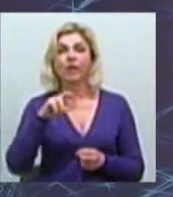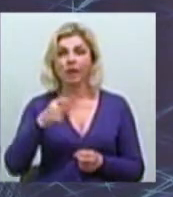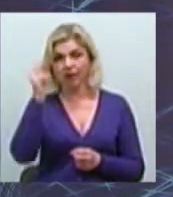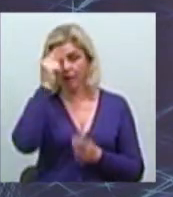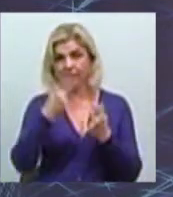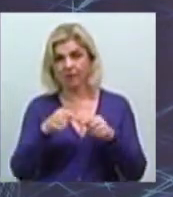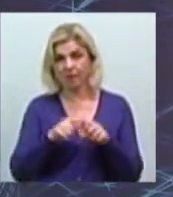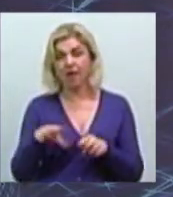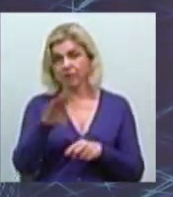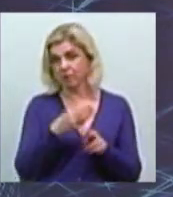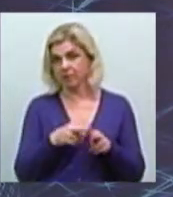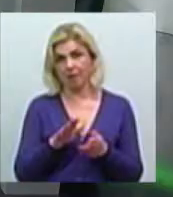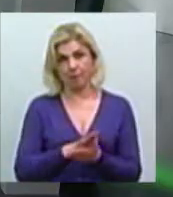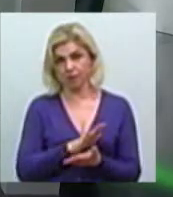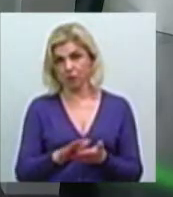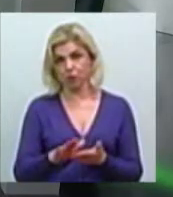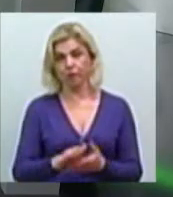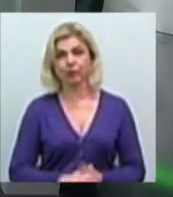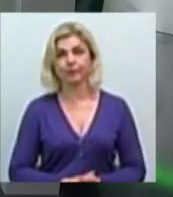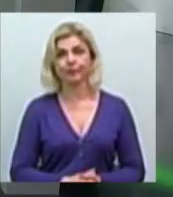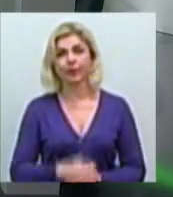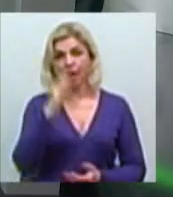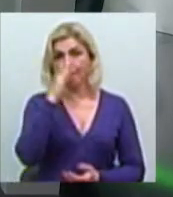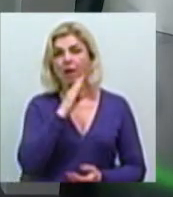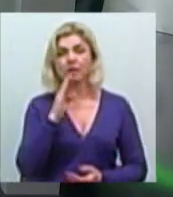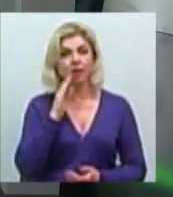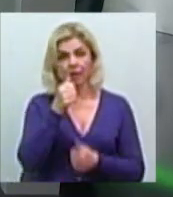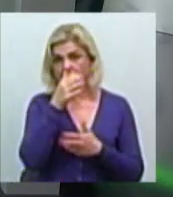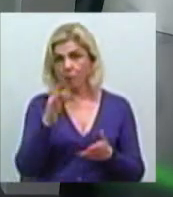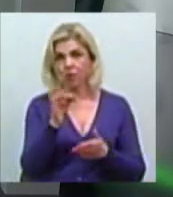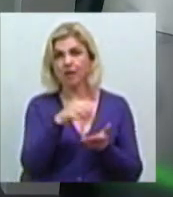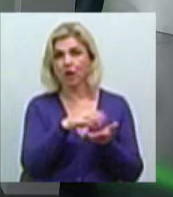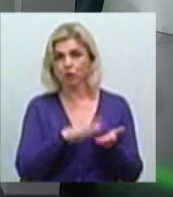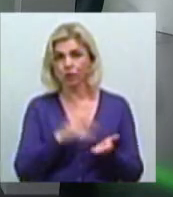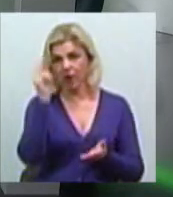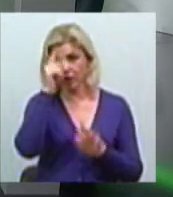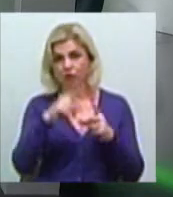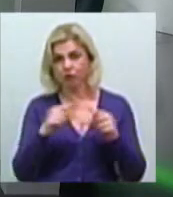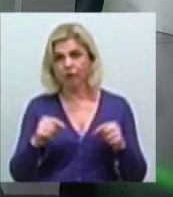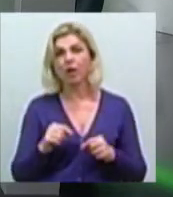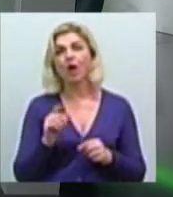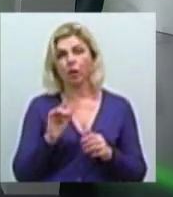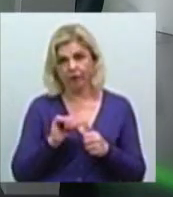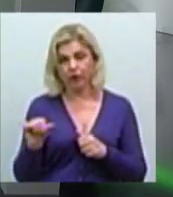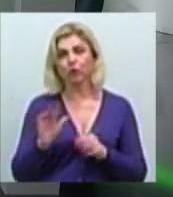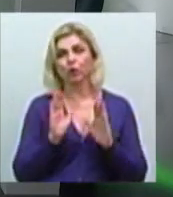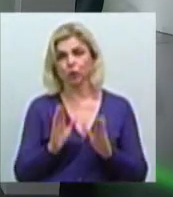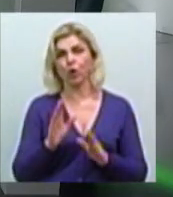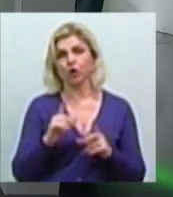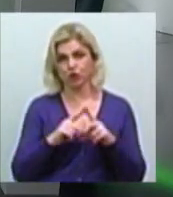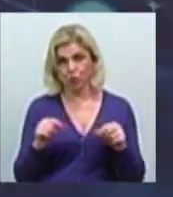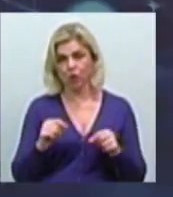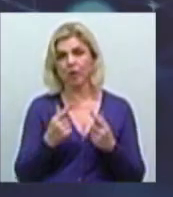це все безкоштовно. Тобто батьки не можуть зареєструвати навчальний заклад. Виключно сам навчальний заклад має виявити